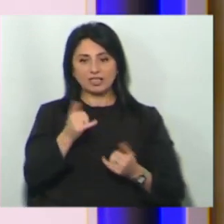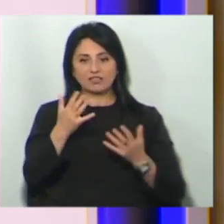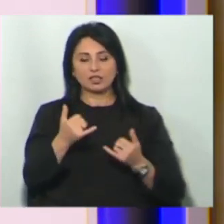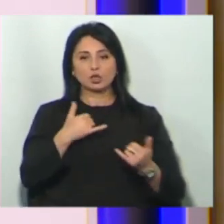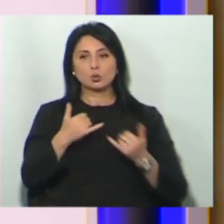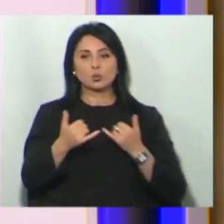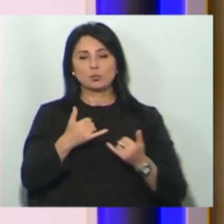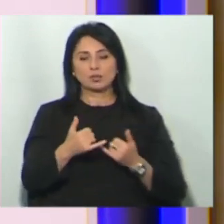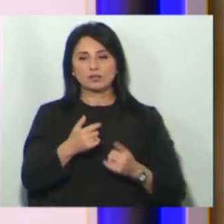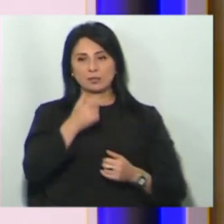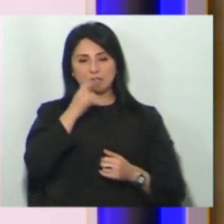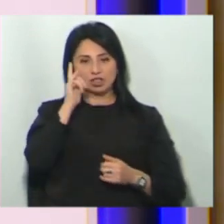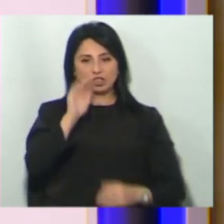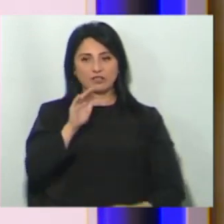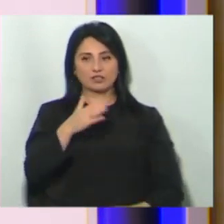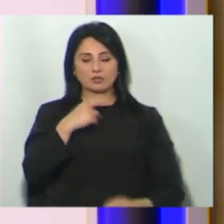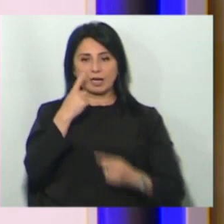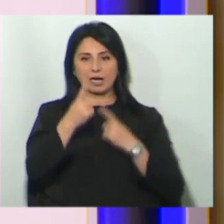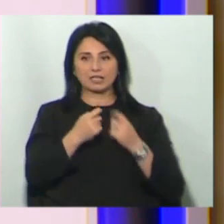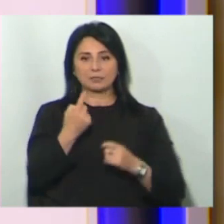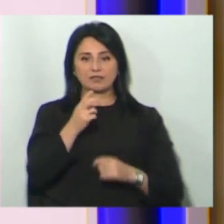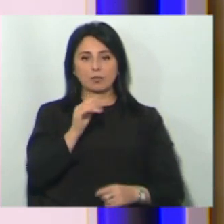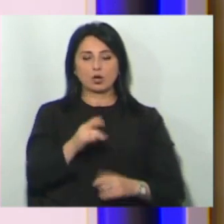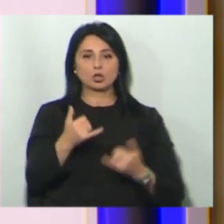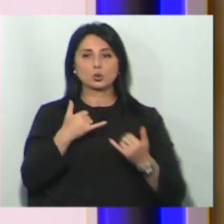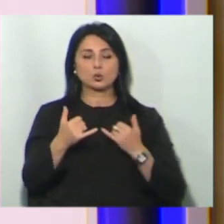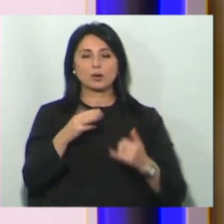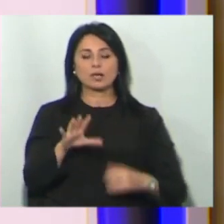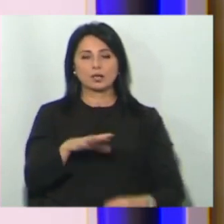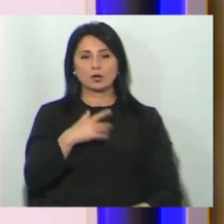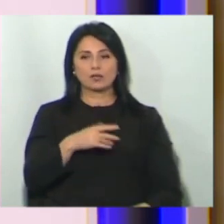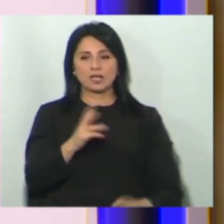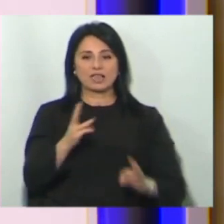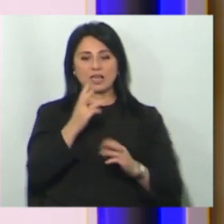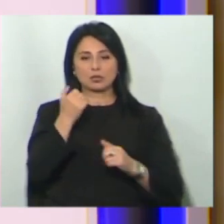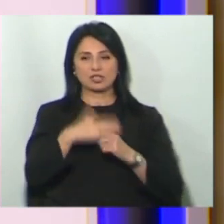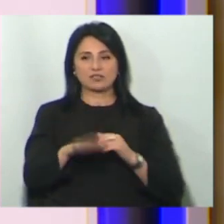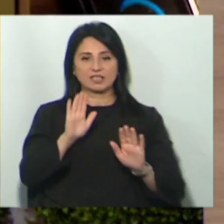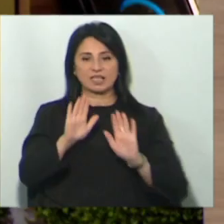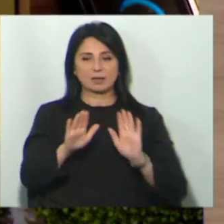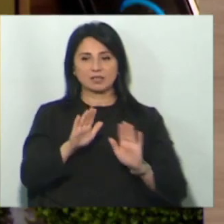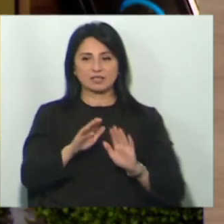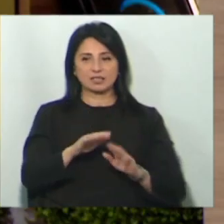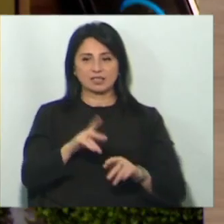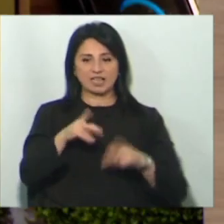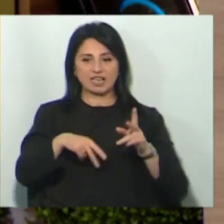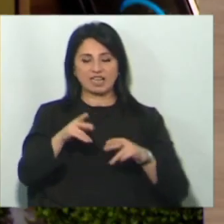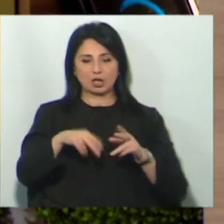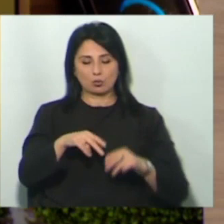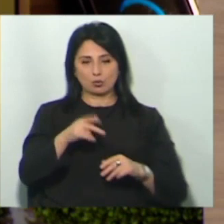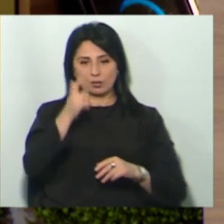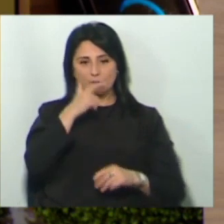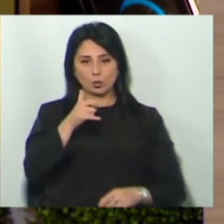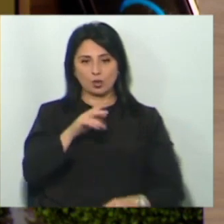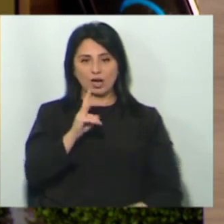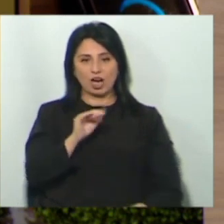დღევანდელი სტუმრობისთვის მაყურებელს შევახსენებ ჩვენი გადაცემის პირველი ბლოკის სტუმარი გახლდათ დამწრობის ცენტრის ხელმძღვანელი პლასტიკური ქირურგი ბატონი